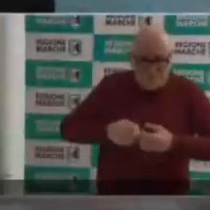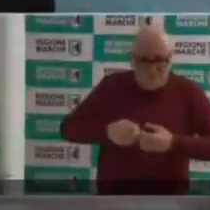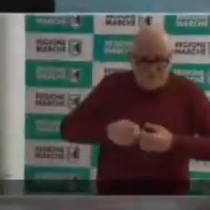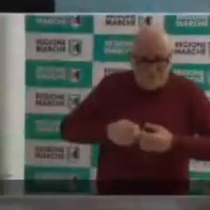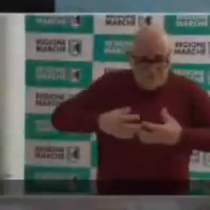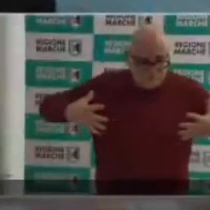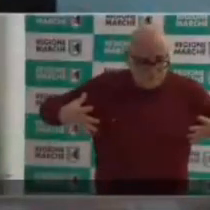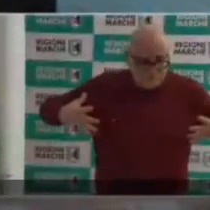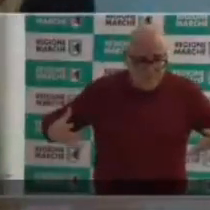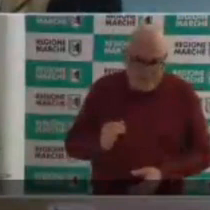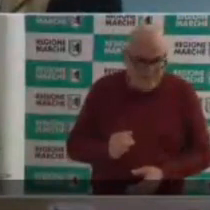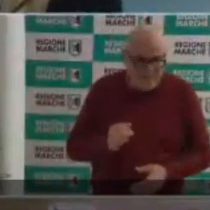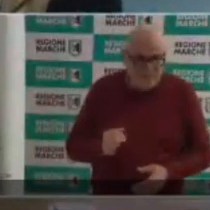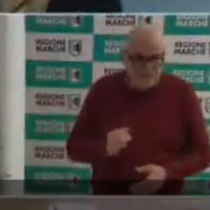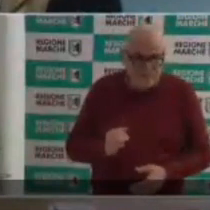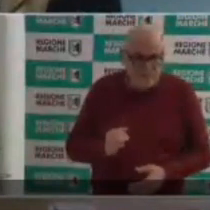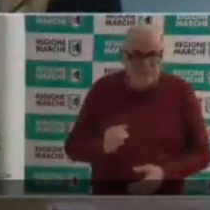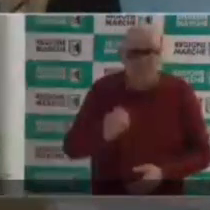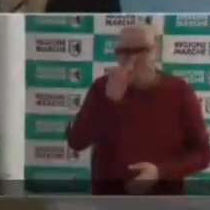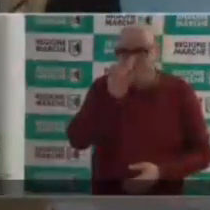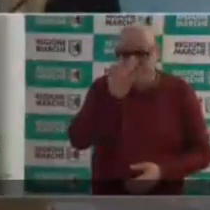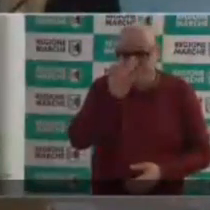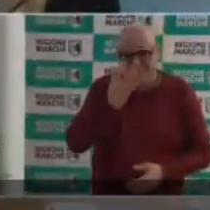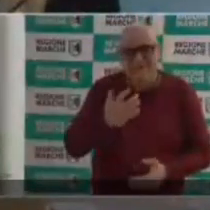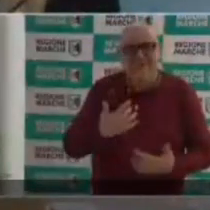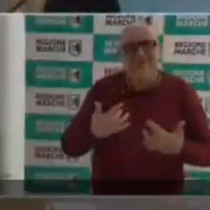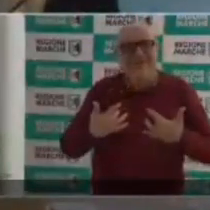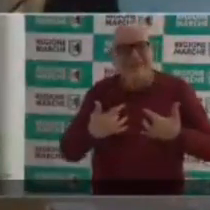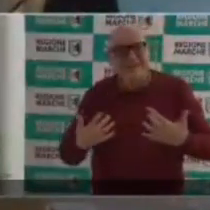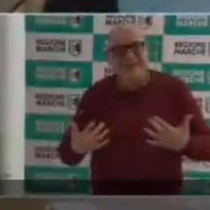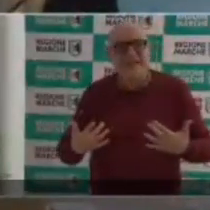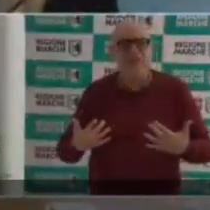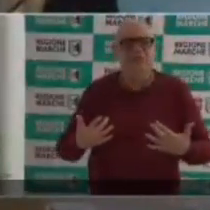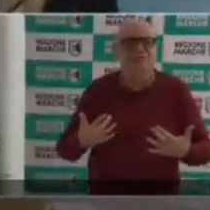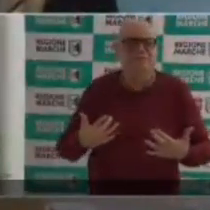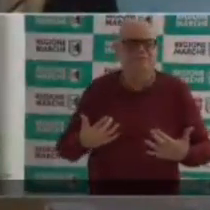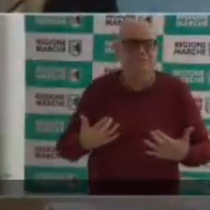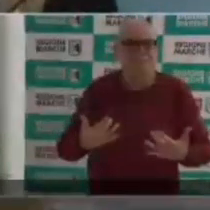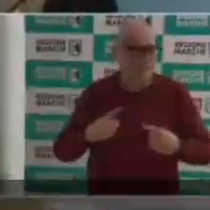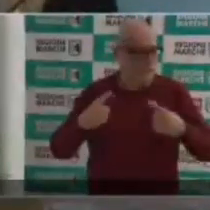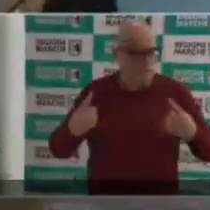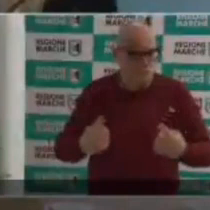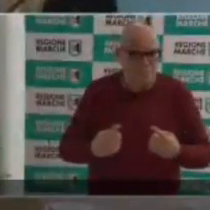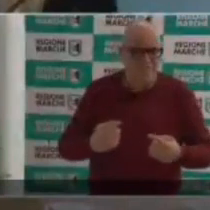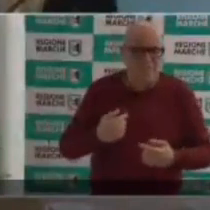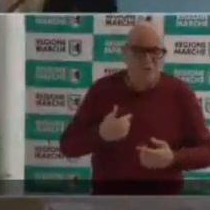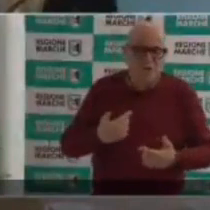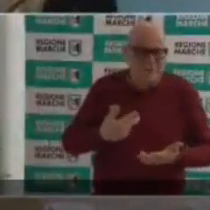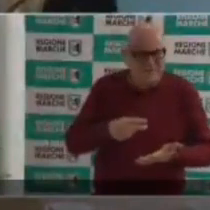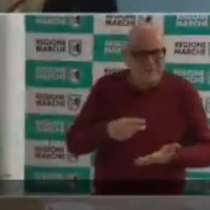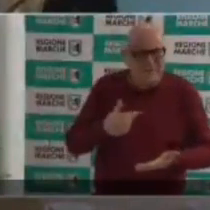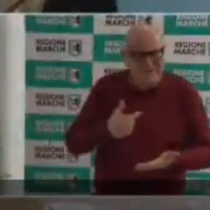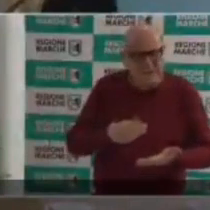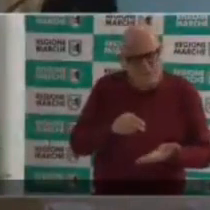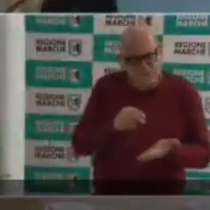assicuro, è facile. E, per cui ringraziamenti doverosi. Io devo dire che mi ero segnato tra le cose